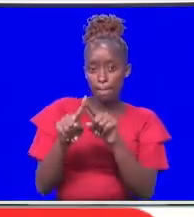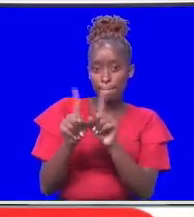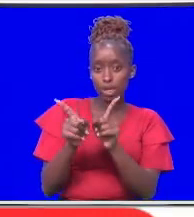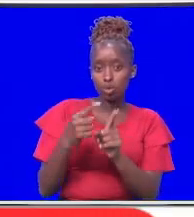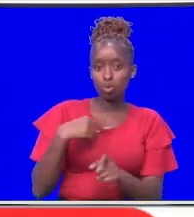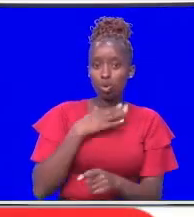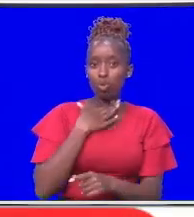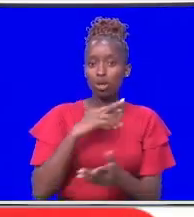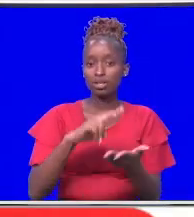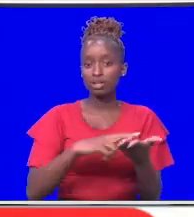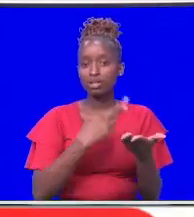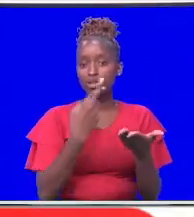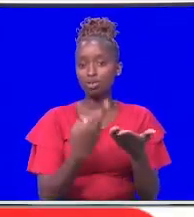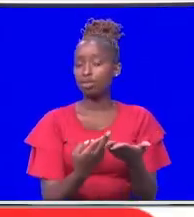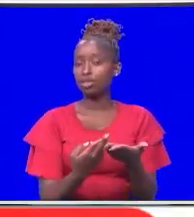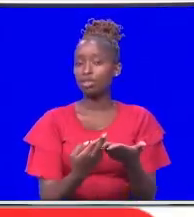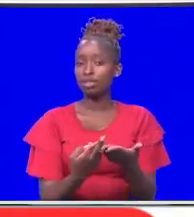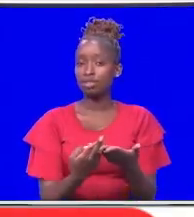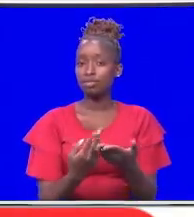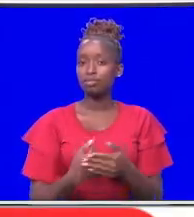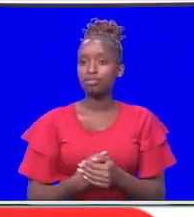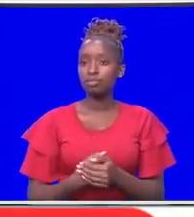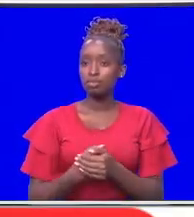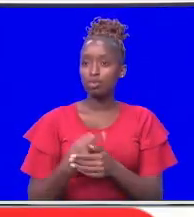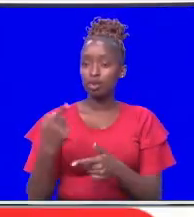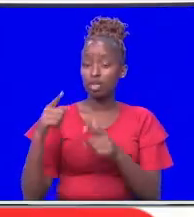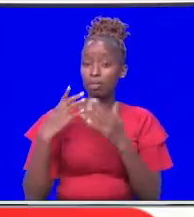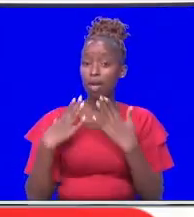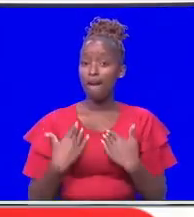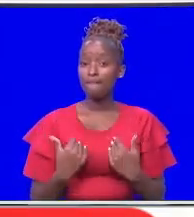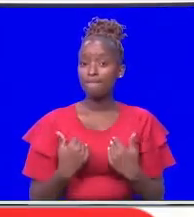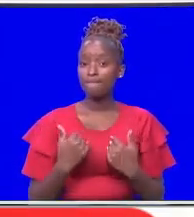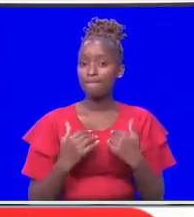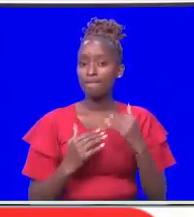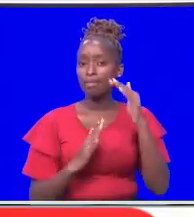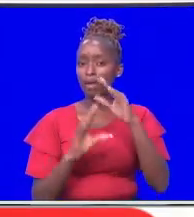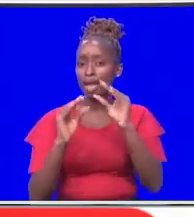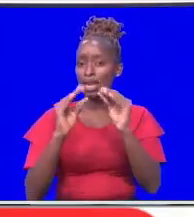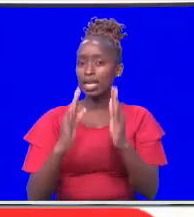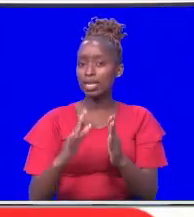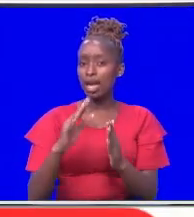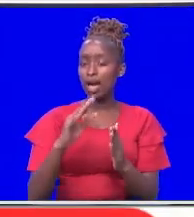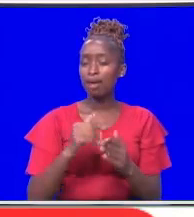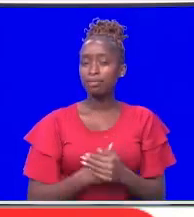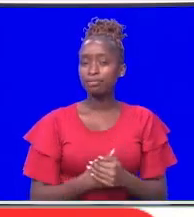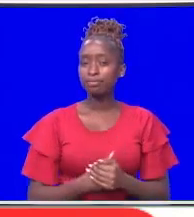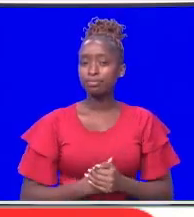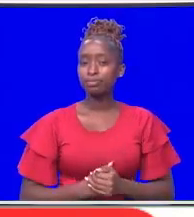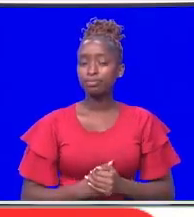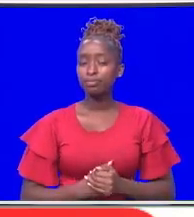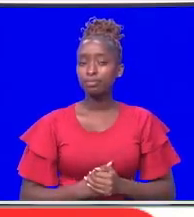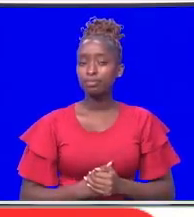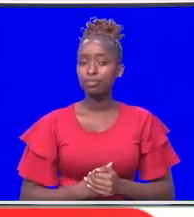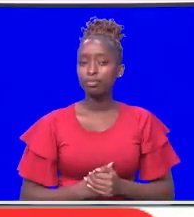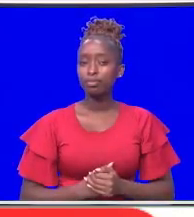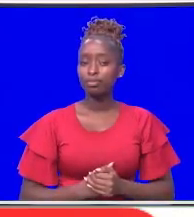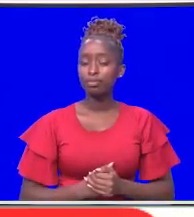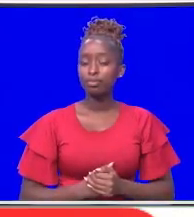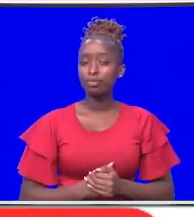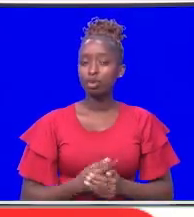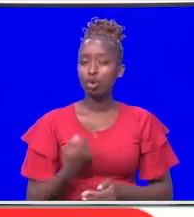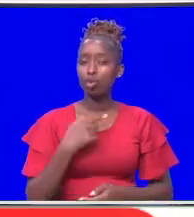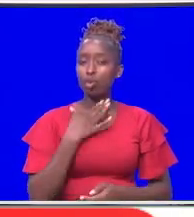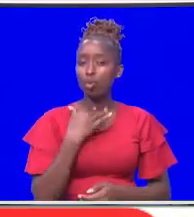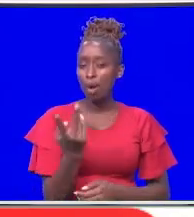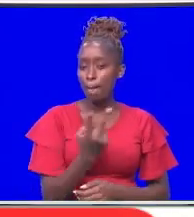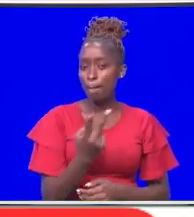Bwana Ichungwa, wewe ndio majority leader, Ichungwa na kuaddress na Cheriot. Tunataka tafadhali mtusaidie.